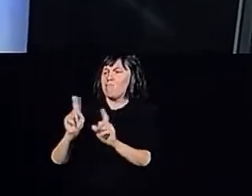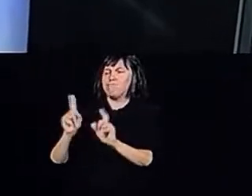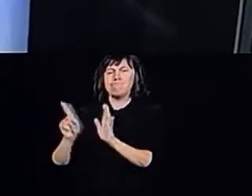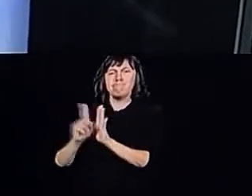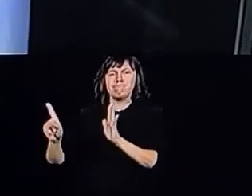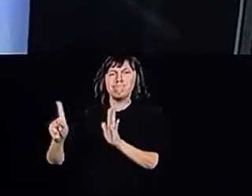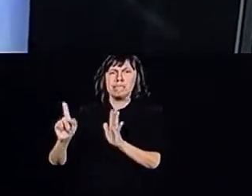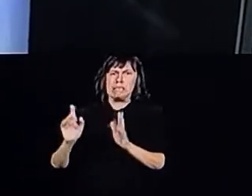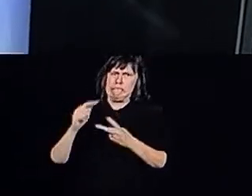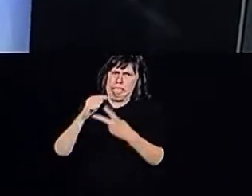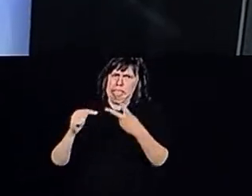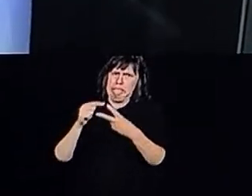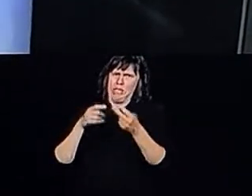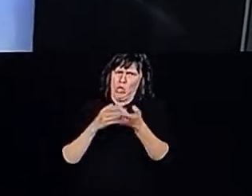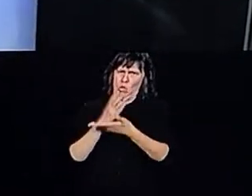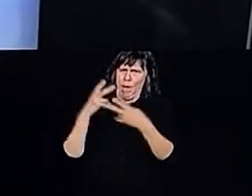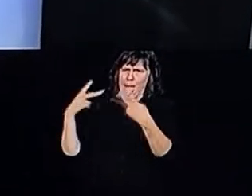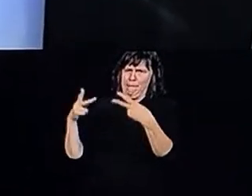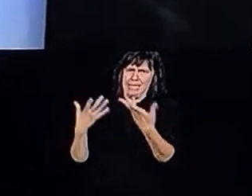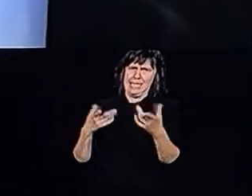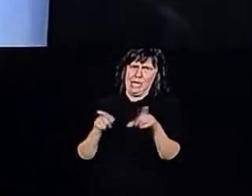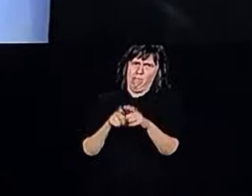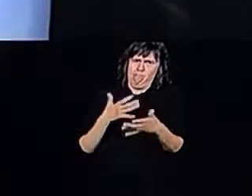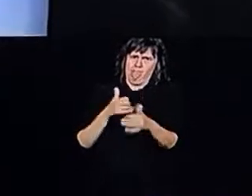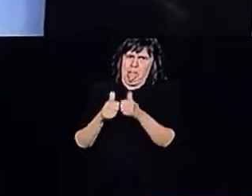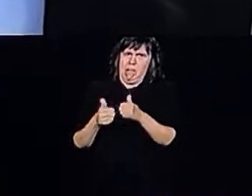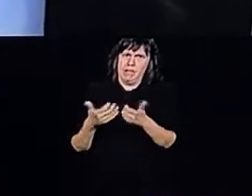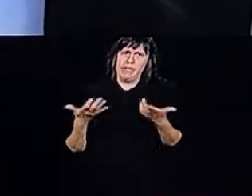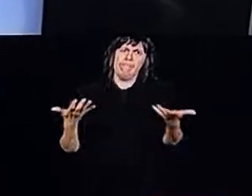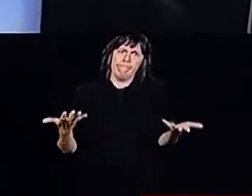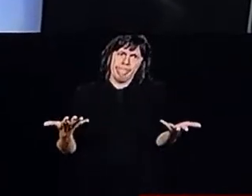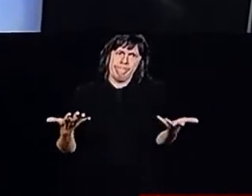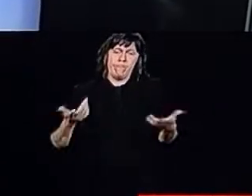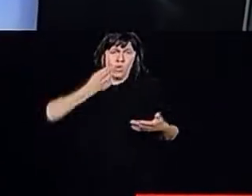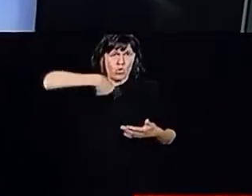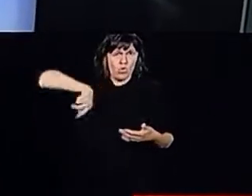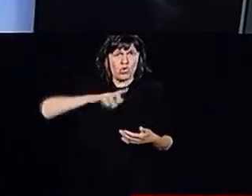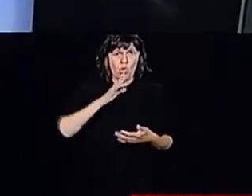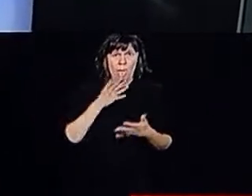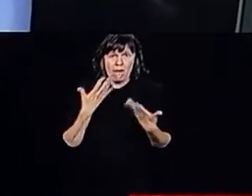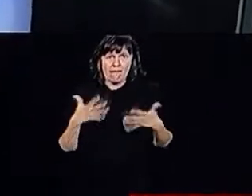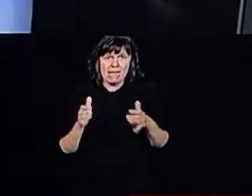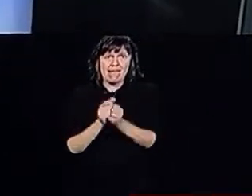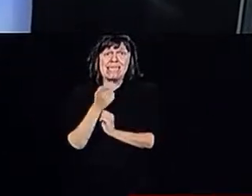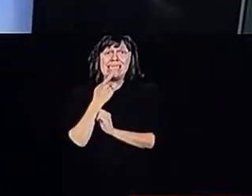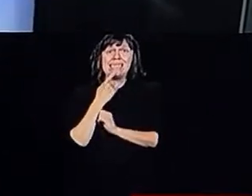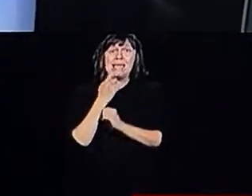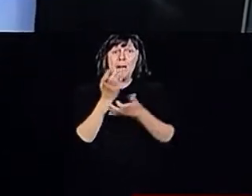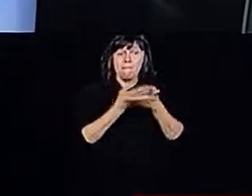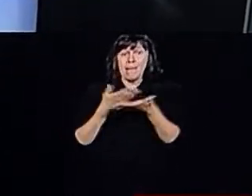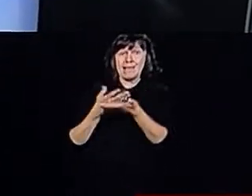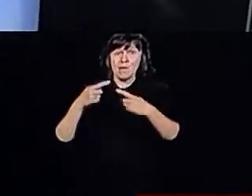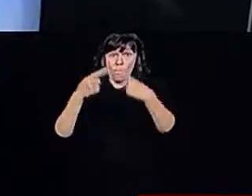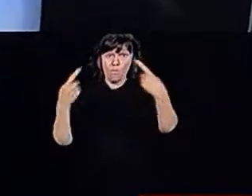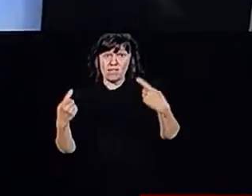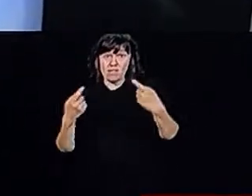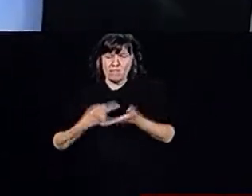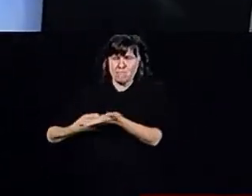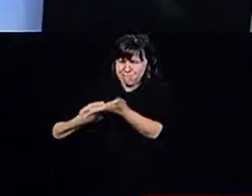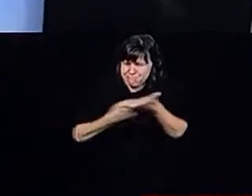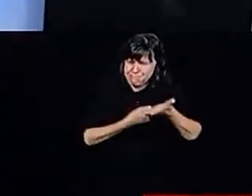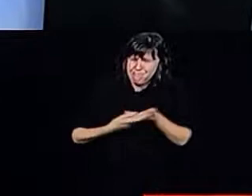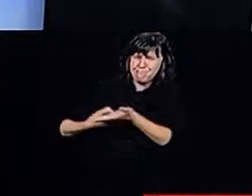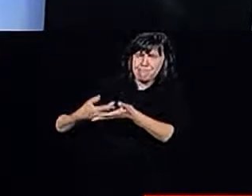c'est pour ça qu'on a parlé avec les partis d'opposition. Puis on souhaite, dès la semaine prochaine, en commission parlementaire, d'être